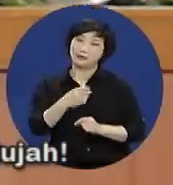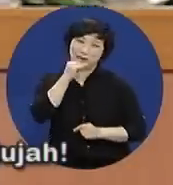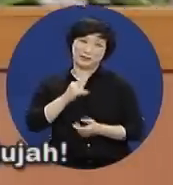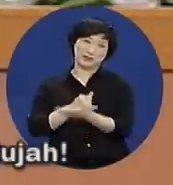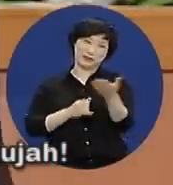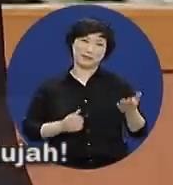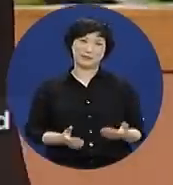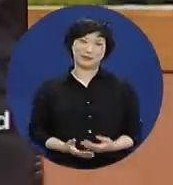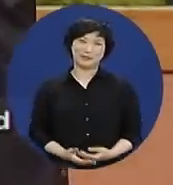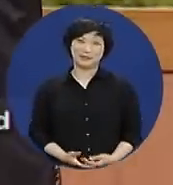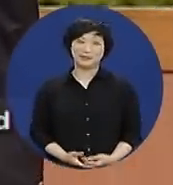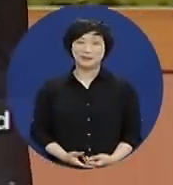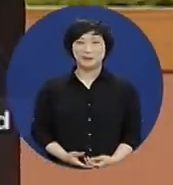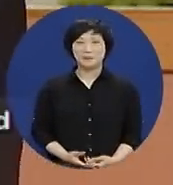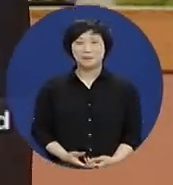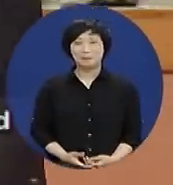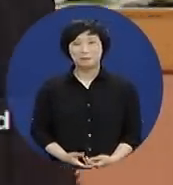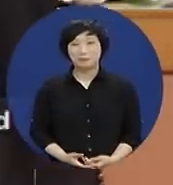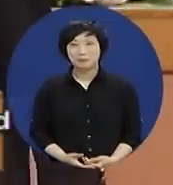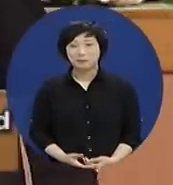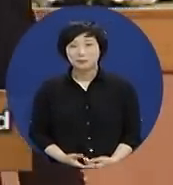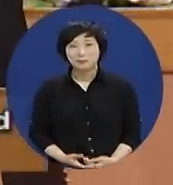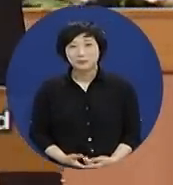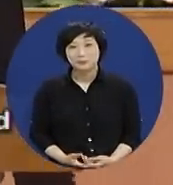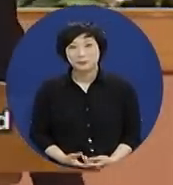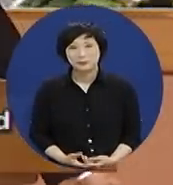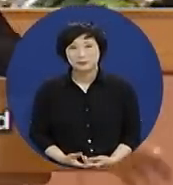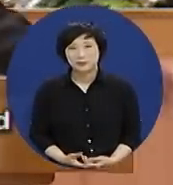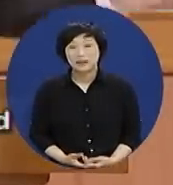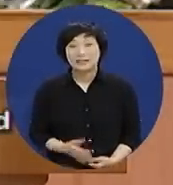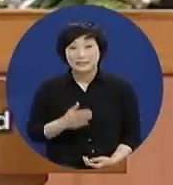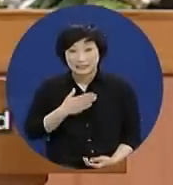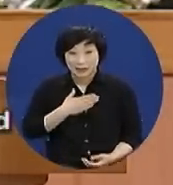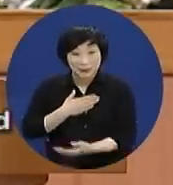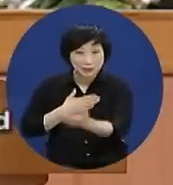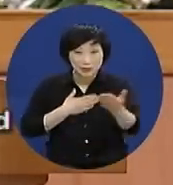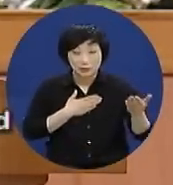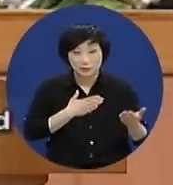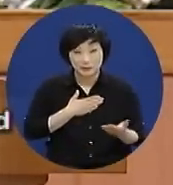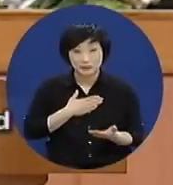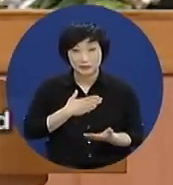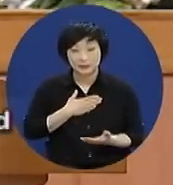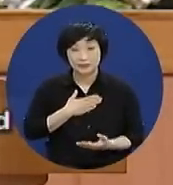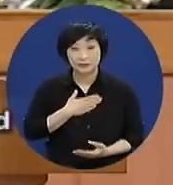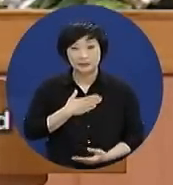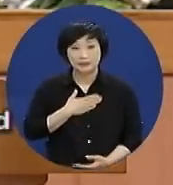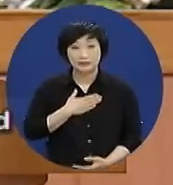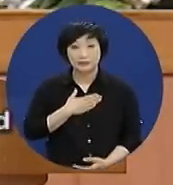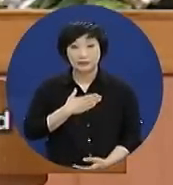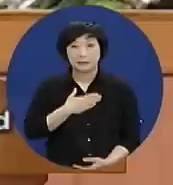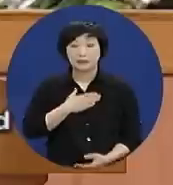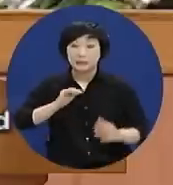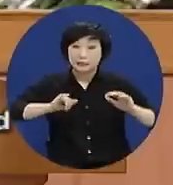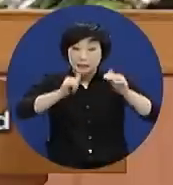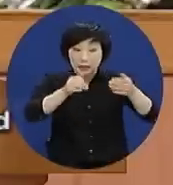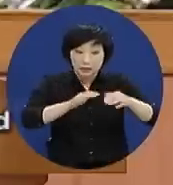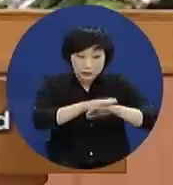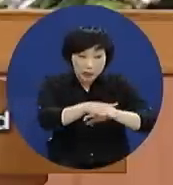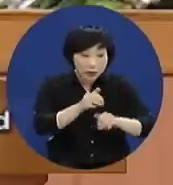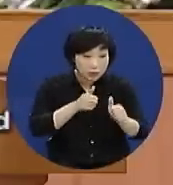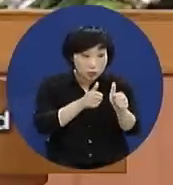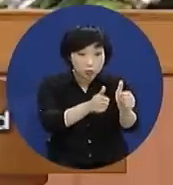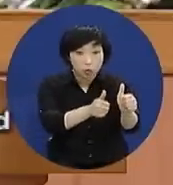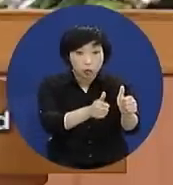においても永遠に幸せになりますハレルヤ愛する皆さん私と皆さんがこの世の流れに